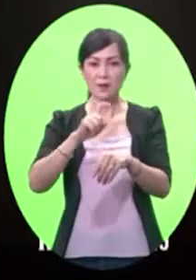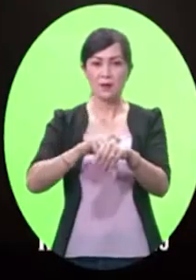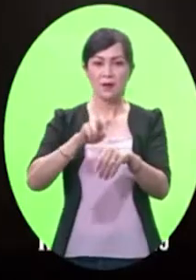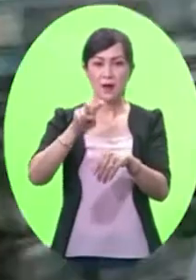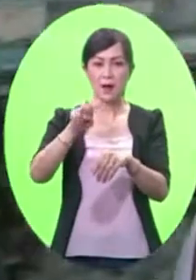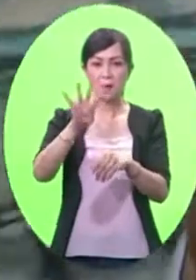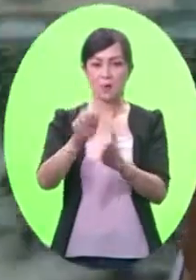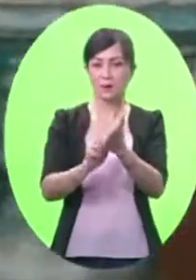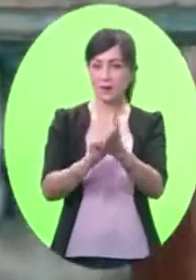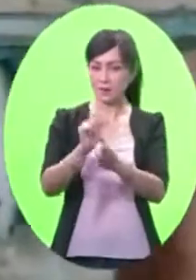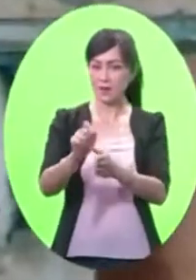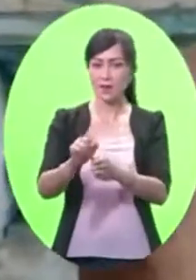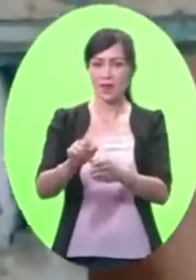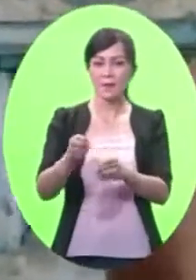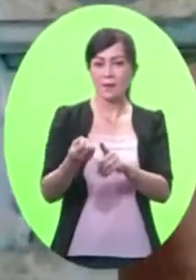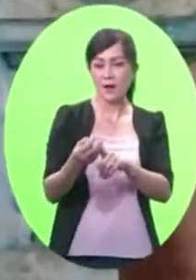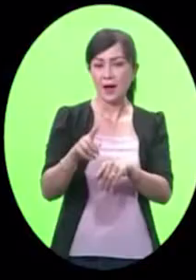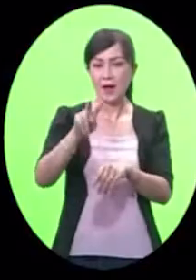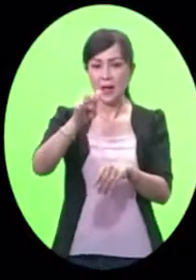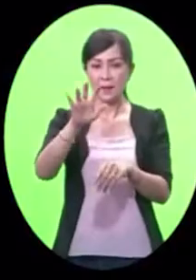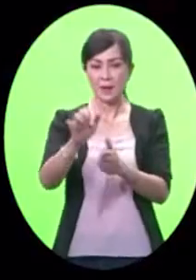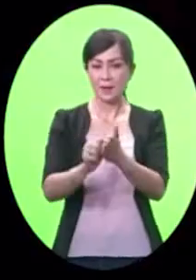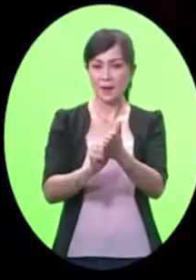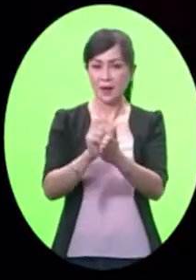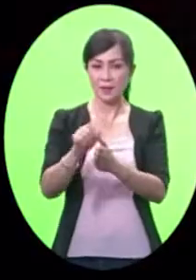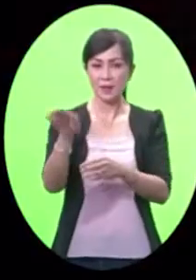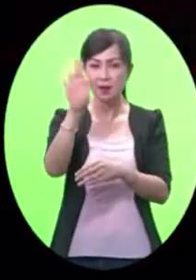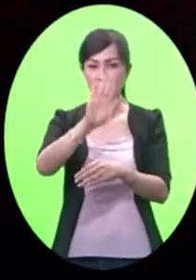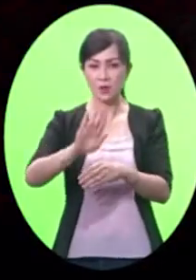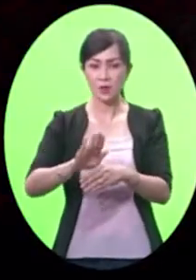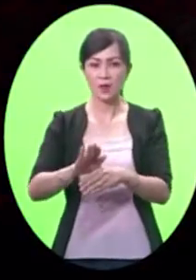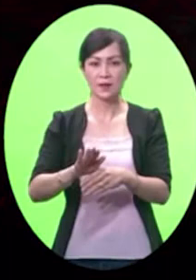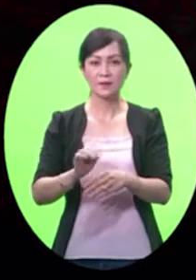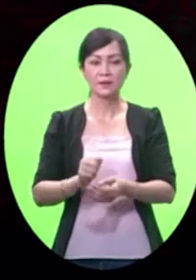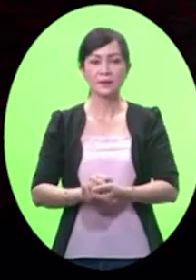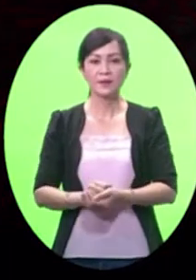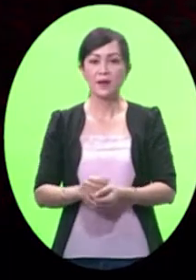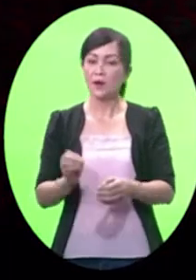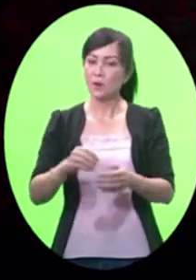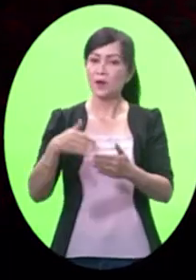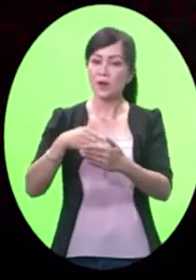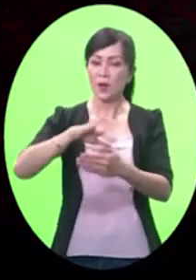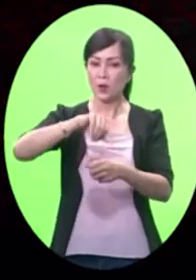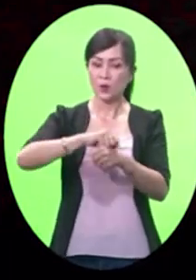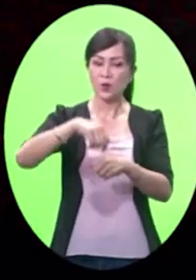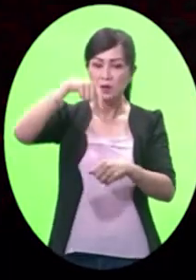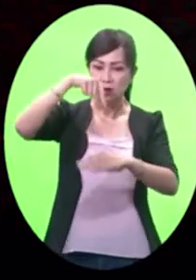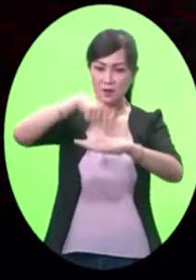24 tháng 10, sau đó chính thức phát hành ngày 25 tháng 10 trên toàn quốc, với nhãn giới hạn độ tuổi khán giả dưới 18.